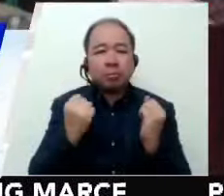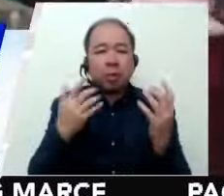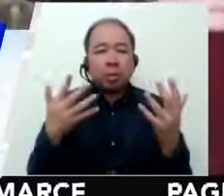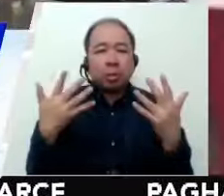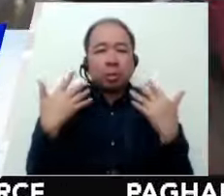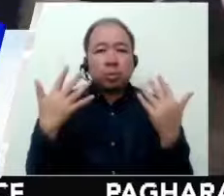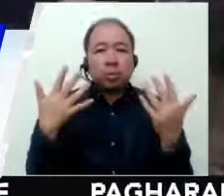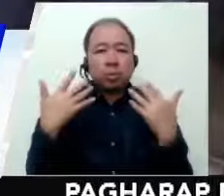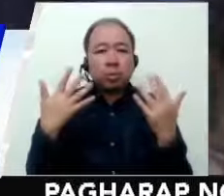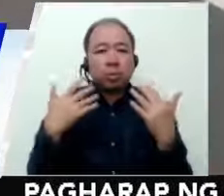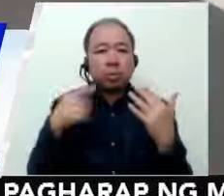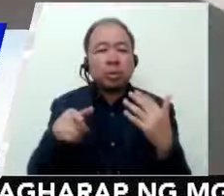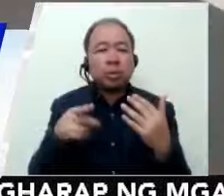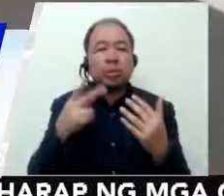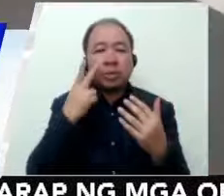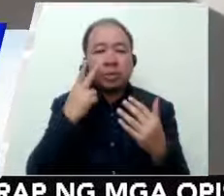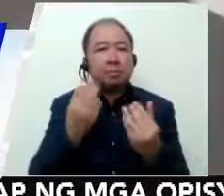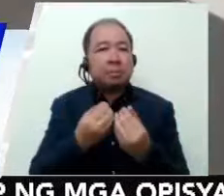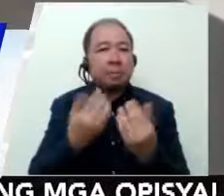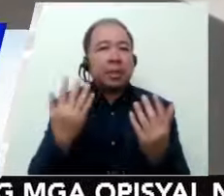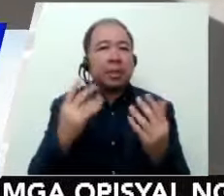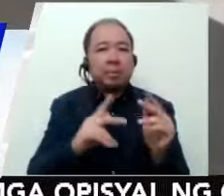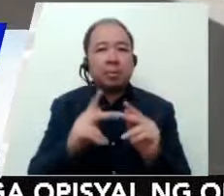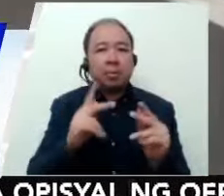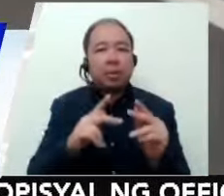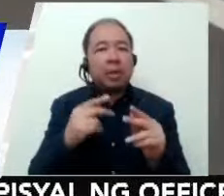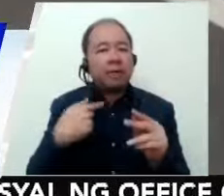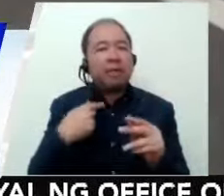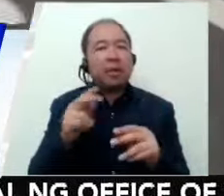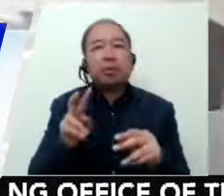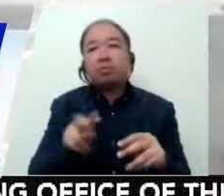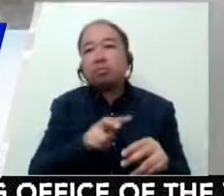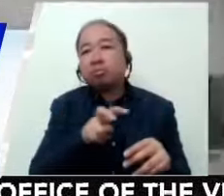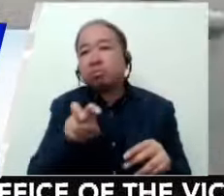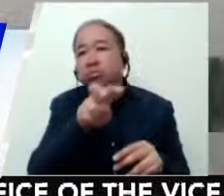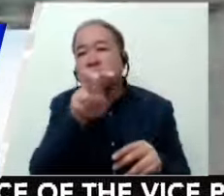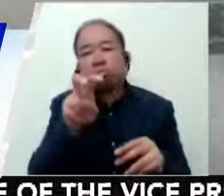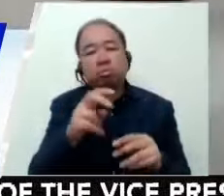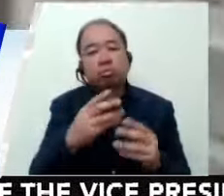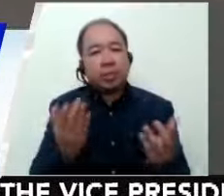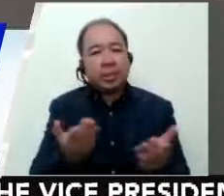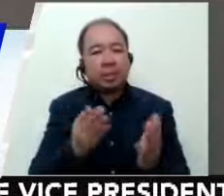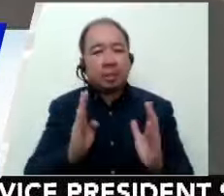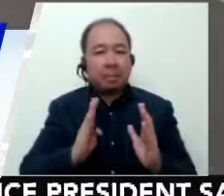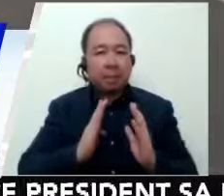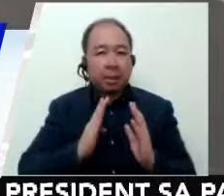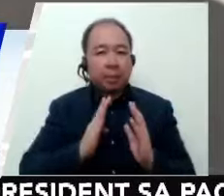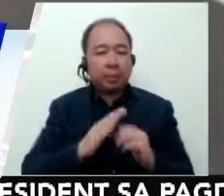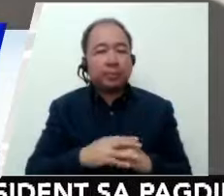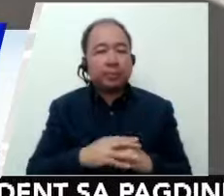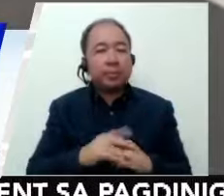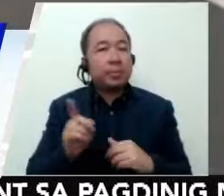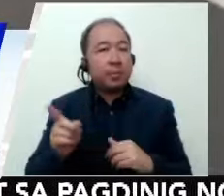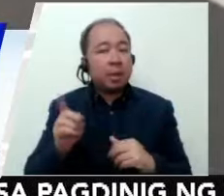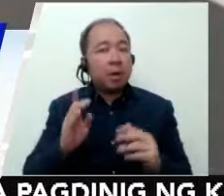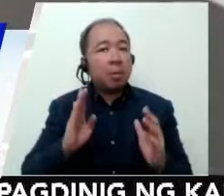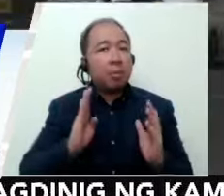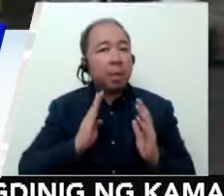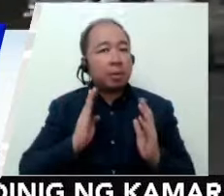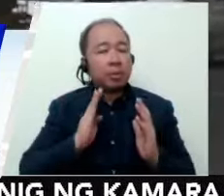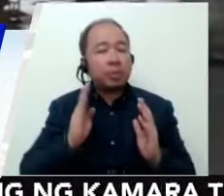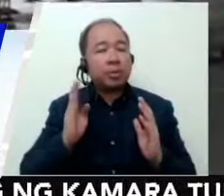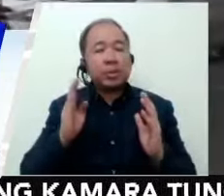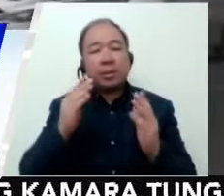para marami pa tayong makasabay ng mga turista paakyat nga dito sa Baguio City. Abiso naman ng Baguio City Public Information